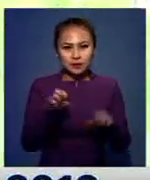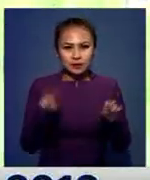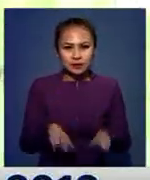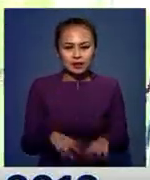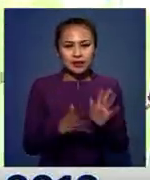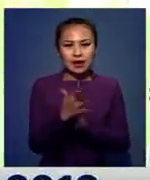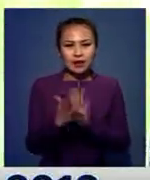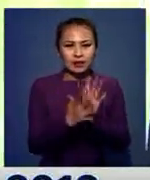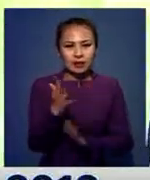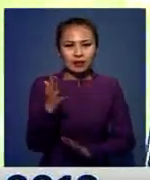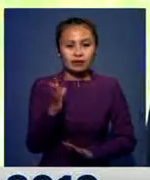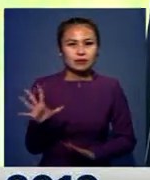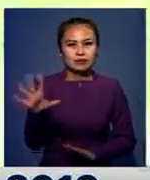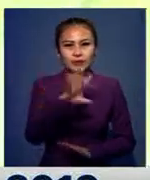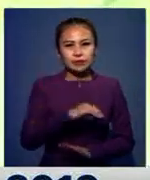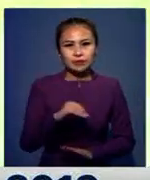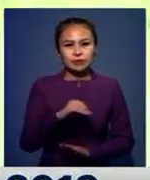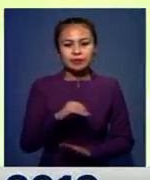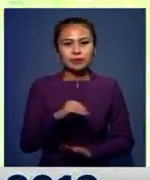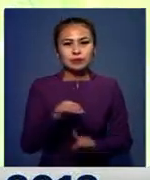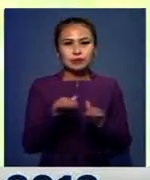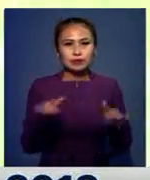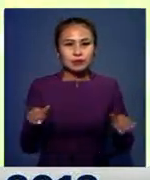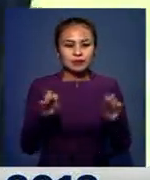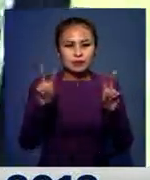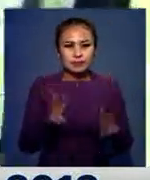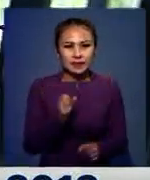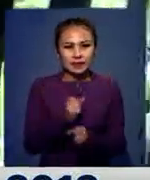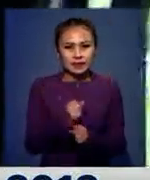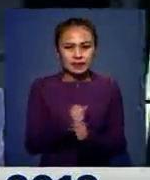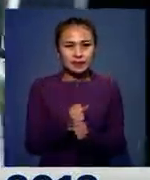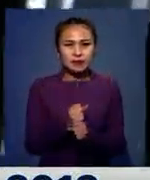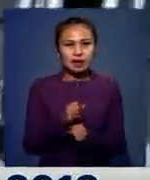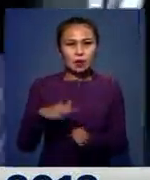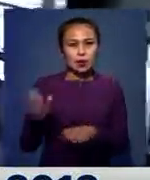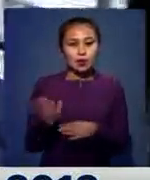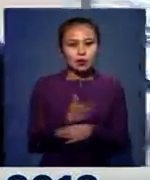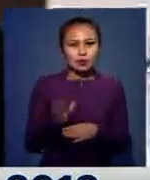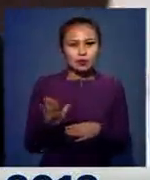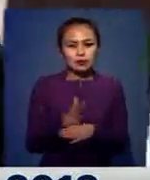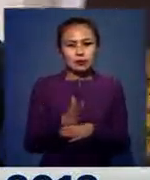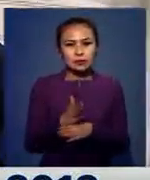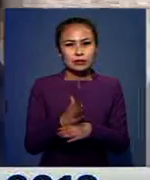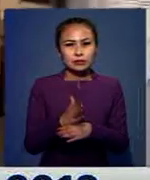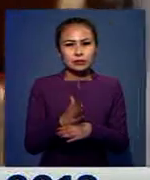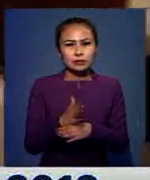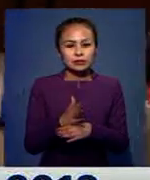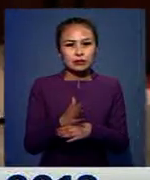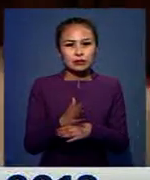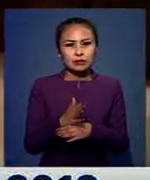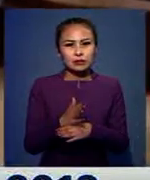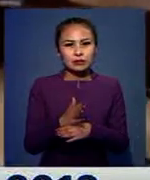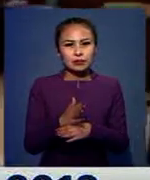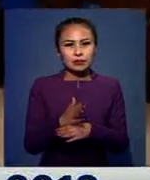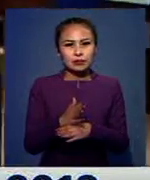мұның барлығы да осы жерге келіп жатқан сайлаушыларға арнайы жасалған екен. Одан бөлек мына жерде мына